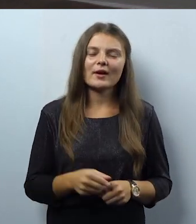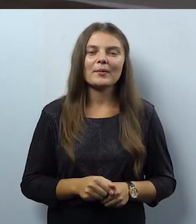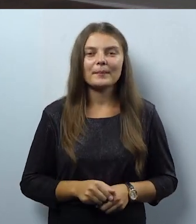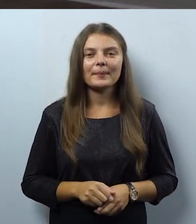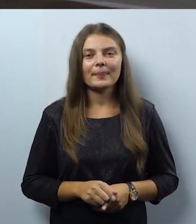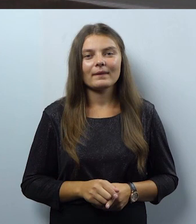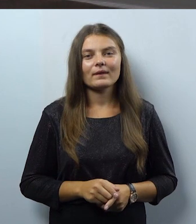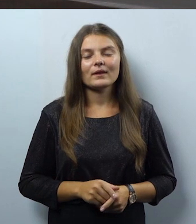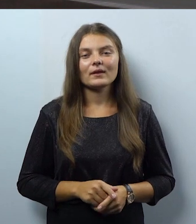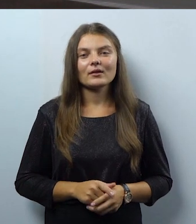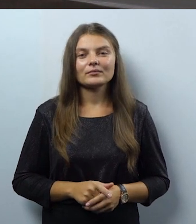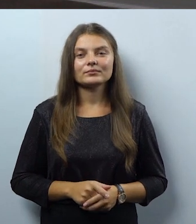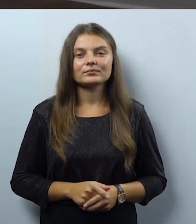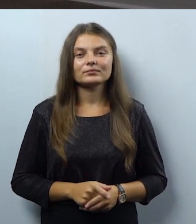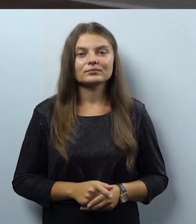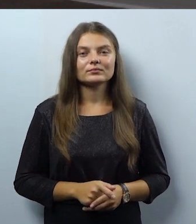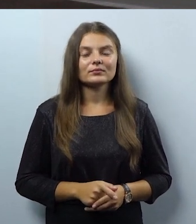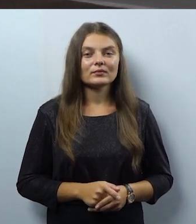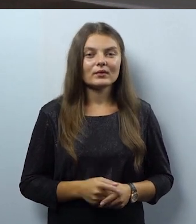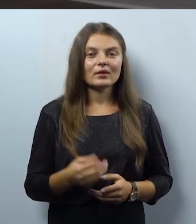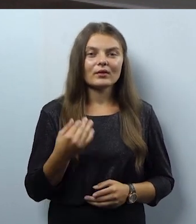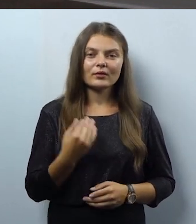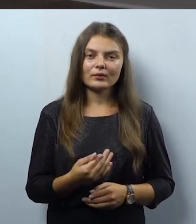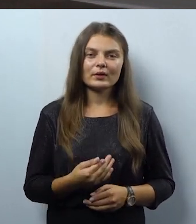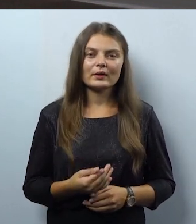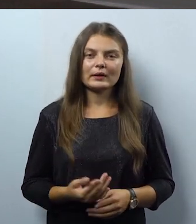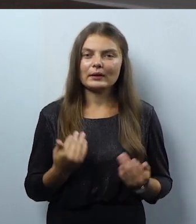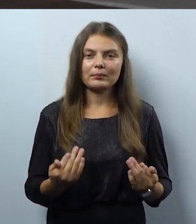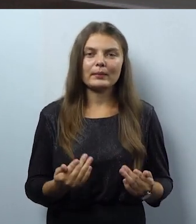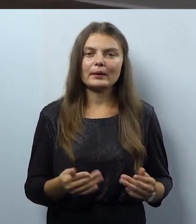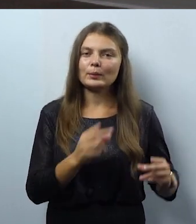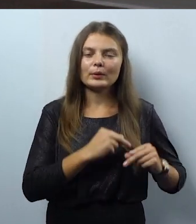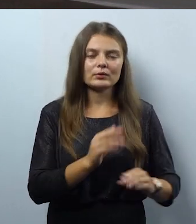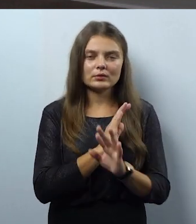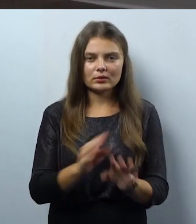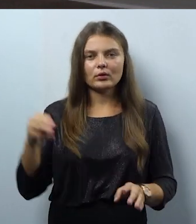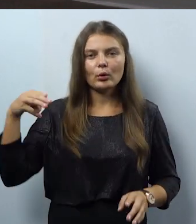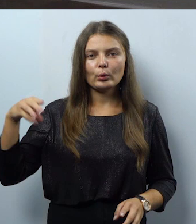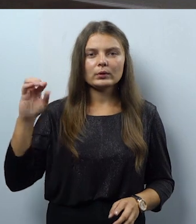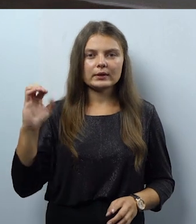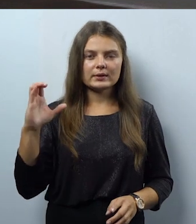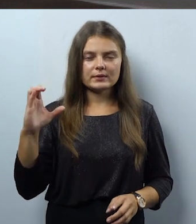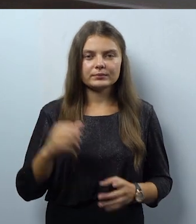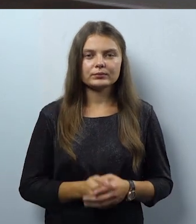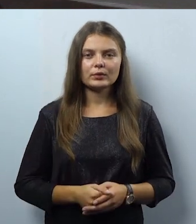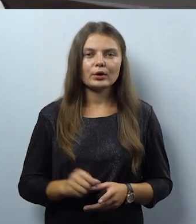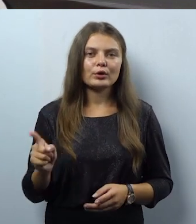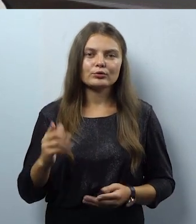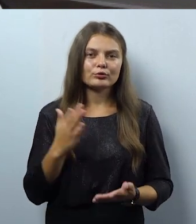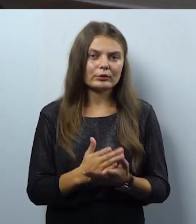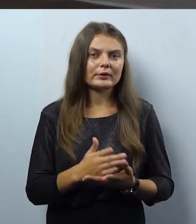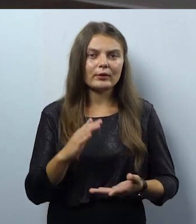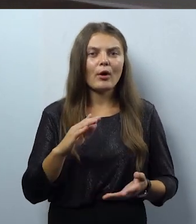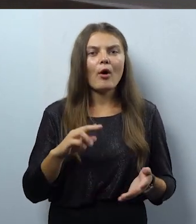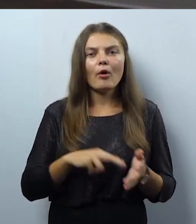посадою. Ви розрахувалися з Буштинської ТЕС. Тобто, які ймовірні плани, які в команди є рішення,